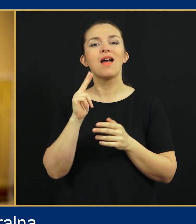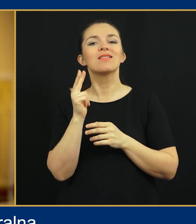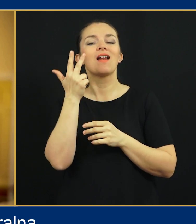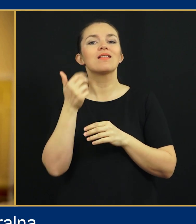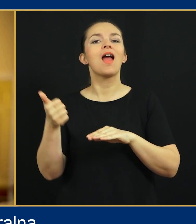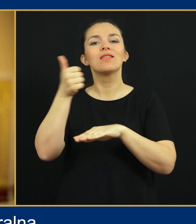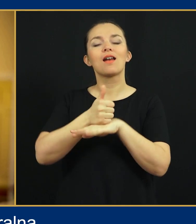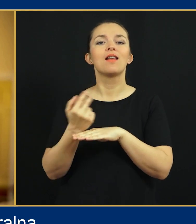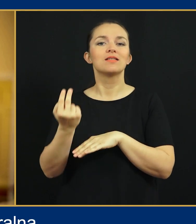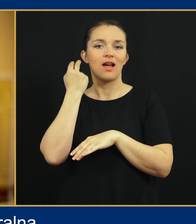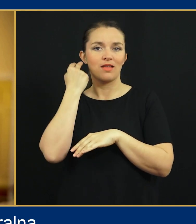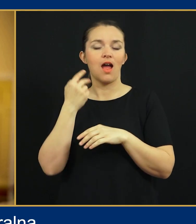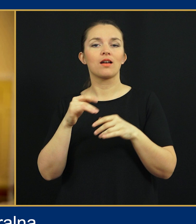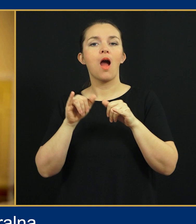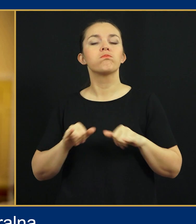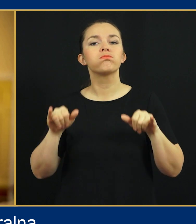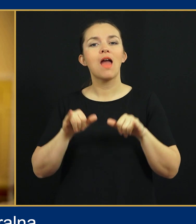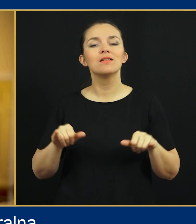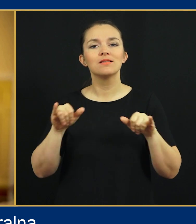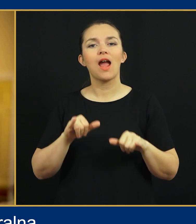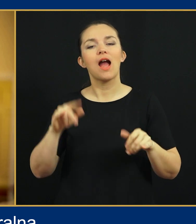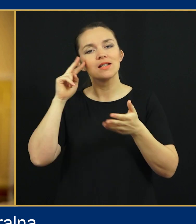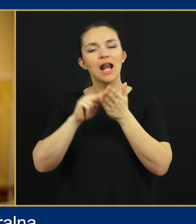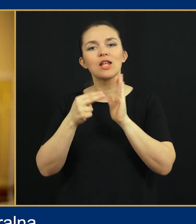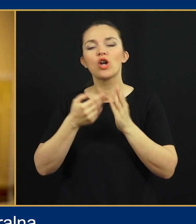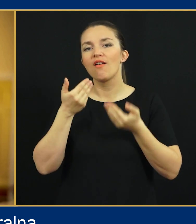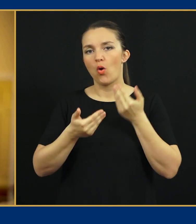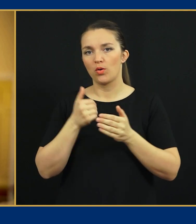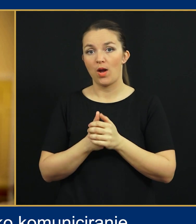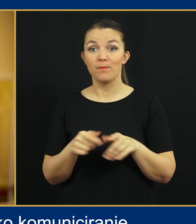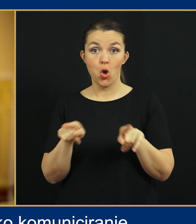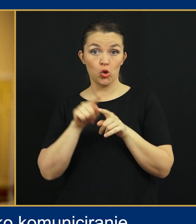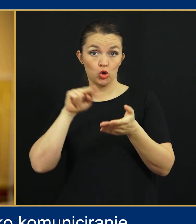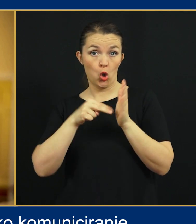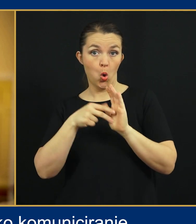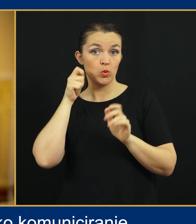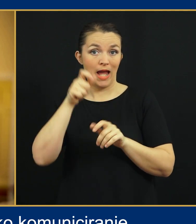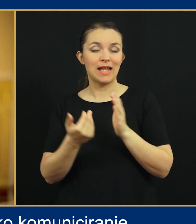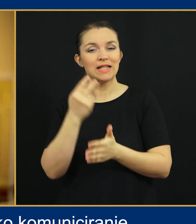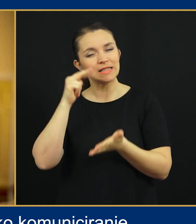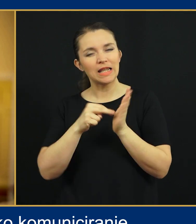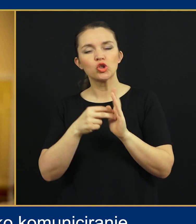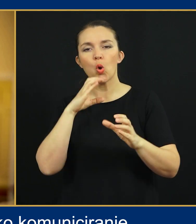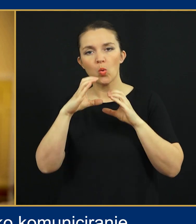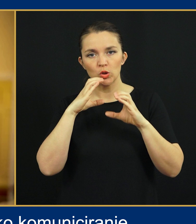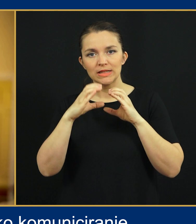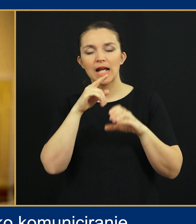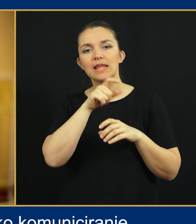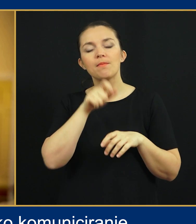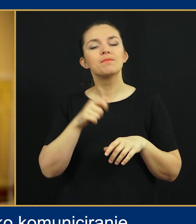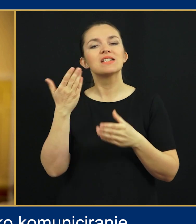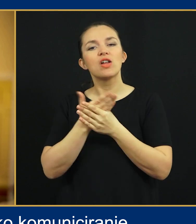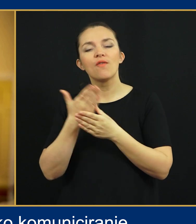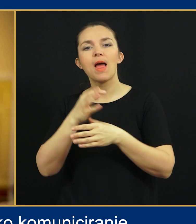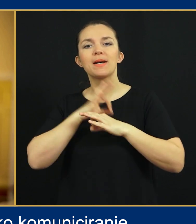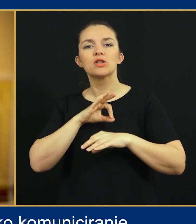3. generalna sekretarka Blejskega strateškega foruma. Kot strokovnjakinja za strateško komuniciranje je